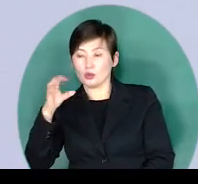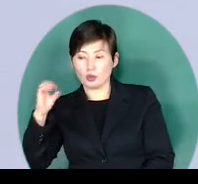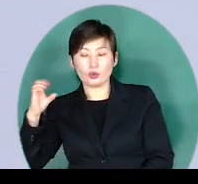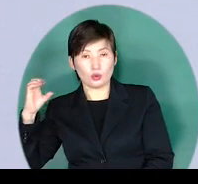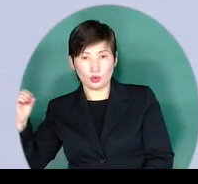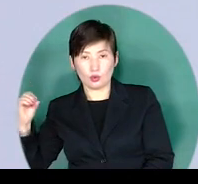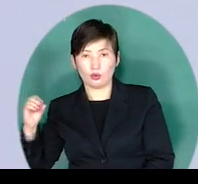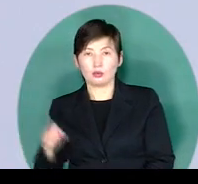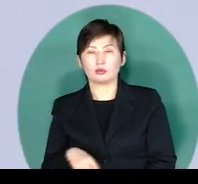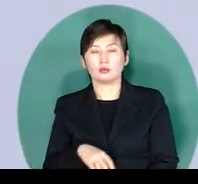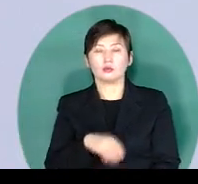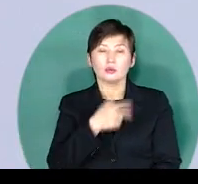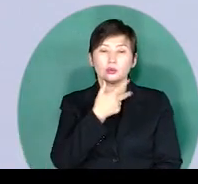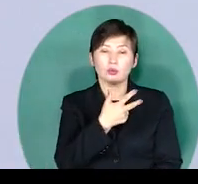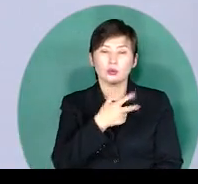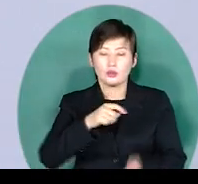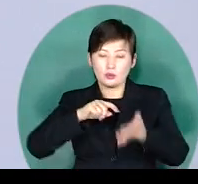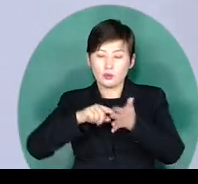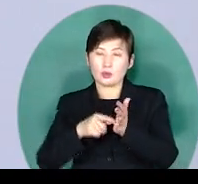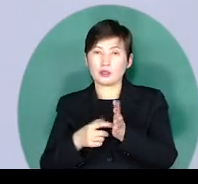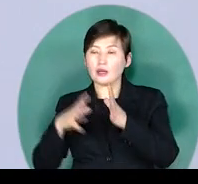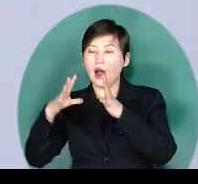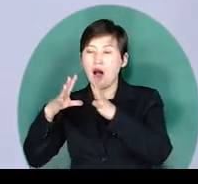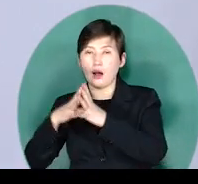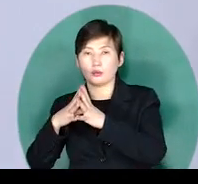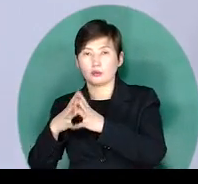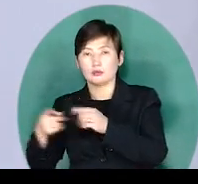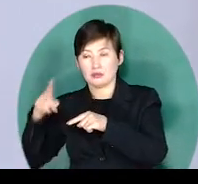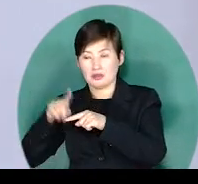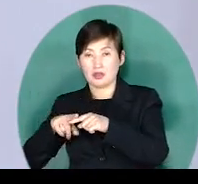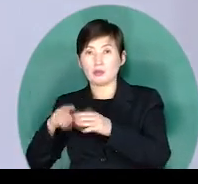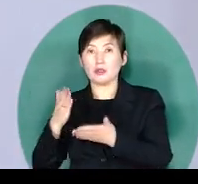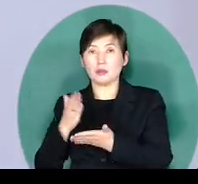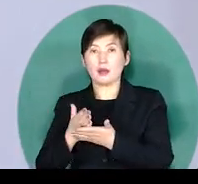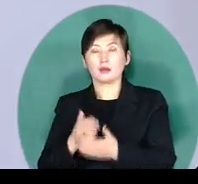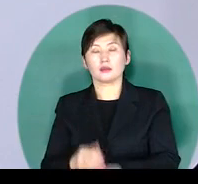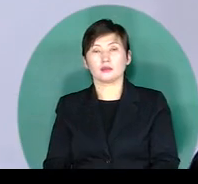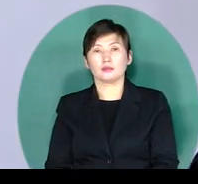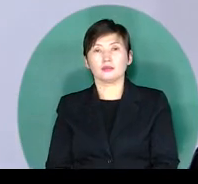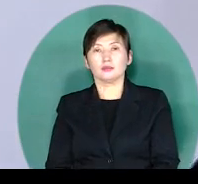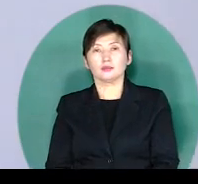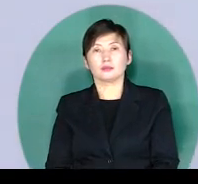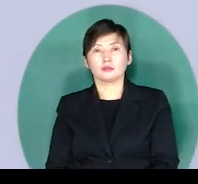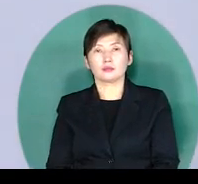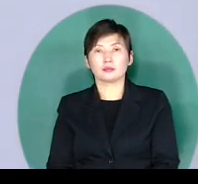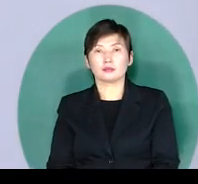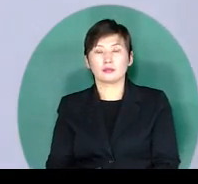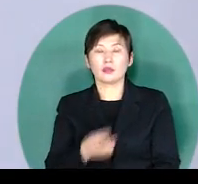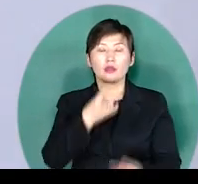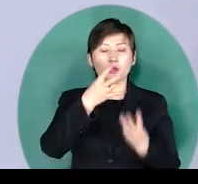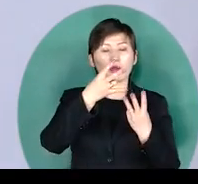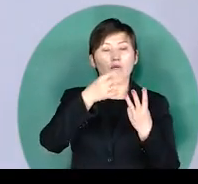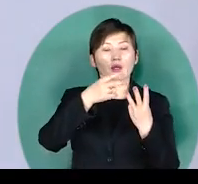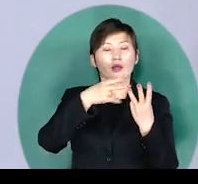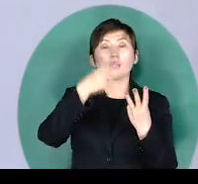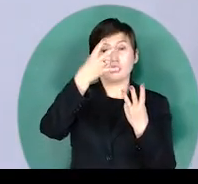лээ? 3.5 юу? 30 гэж байгаа. Нэмж байна. За төвөн дээр дахиад 1-ийн